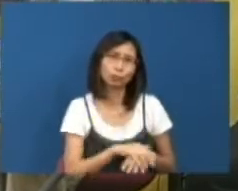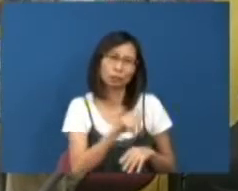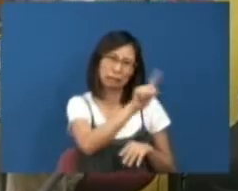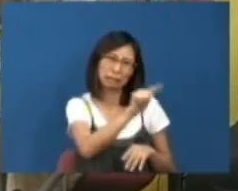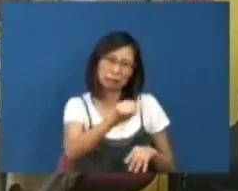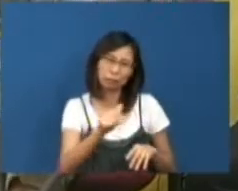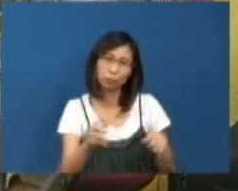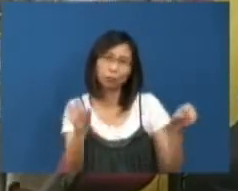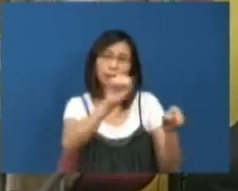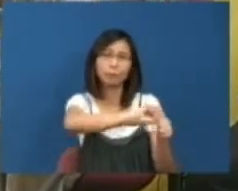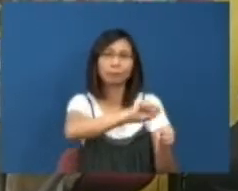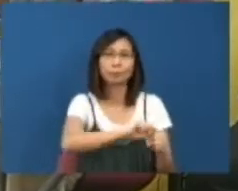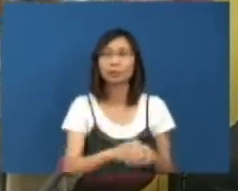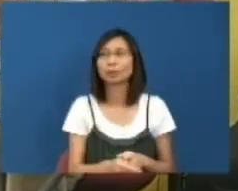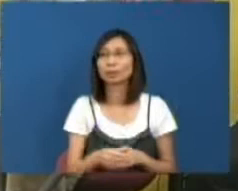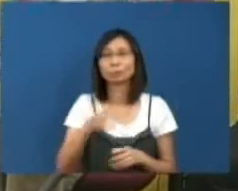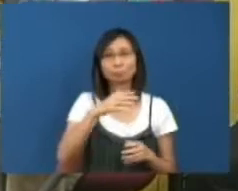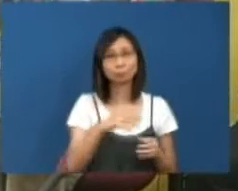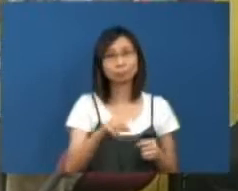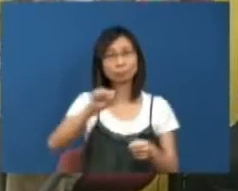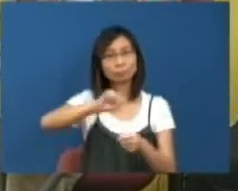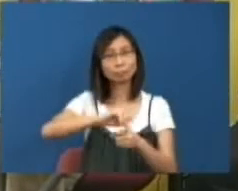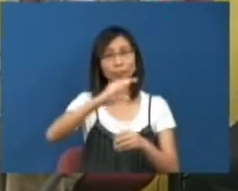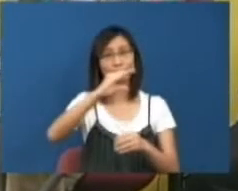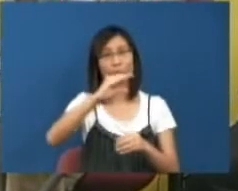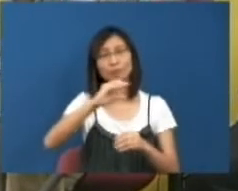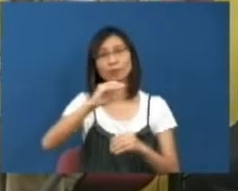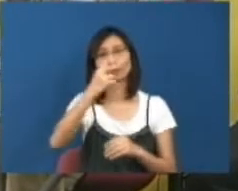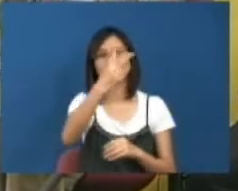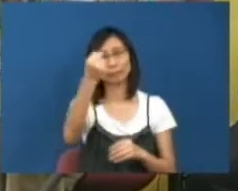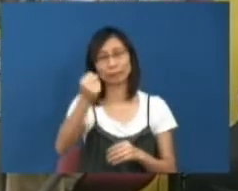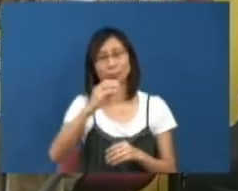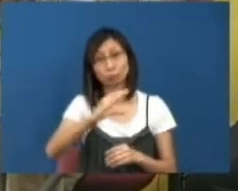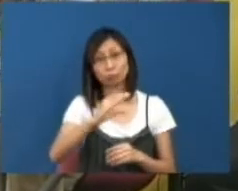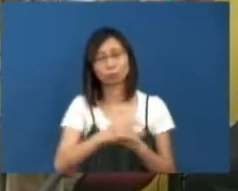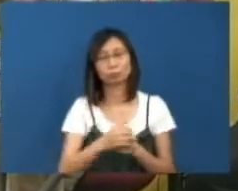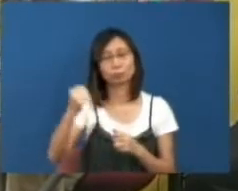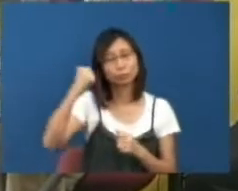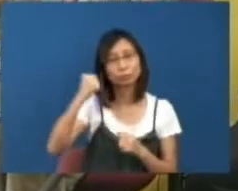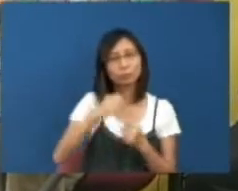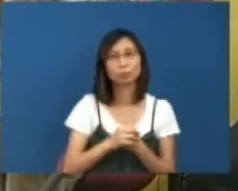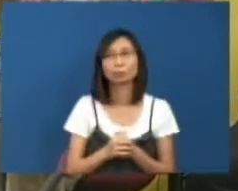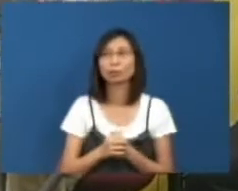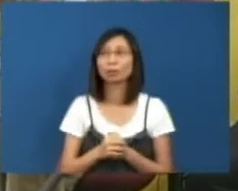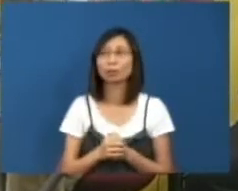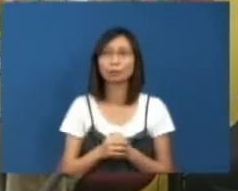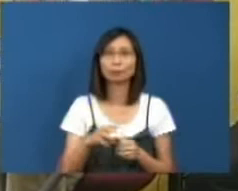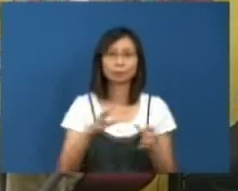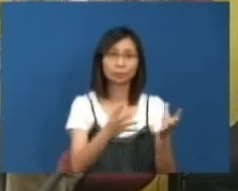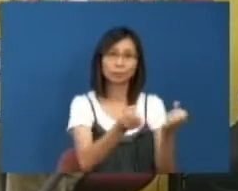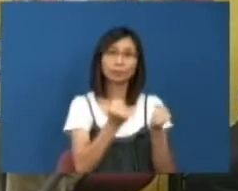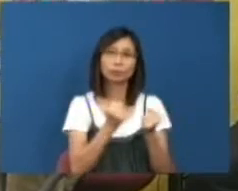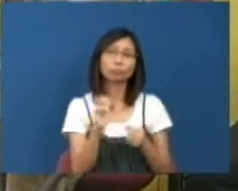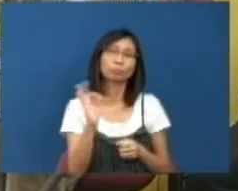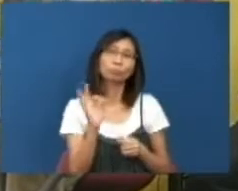多20倍嘅能源熱能喎，咁我哋而家咧政府咧就係因為冇人接收咧，就咁齋燒